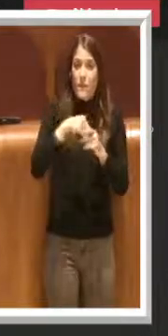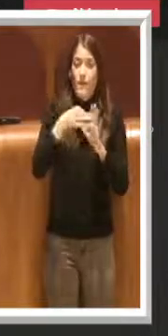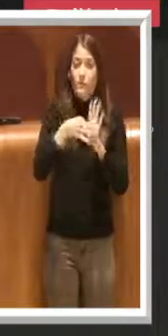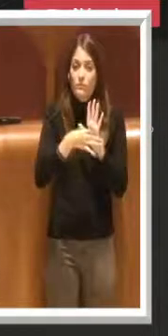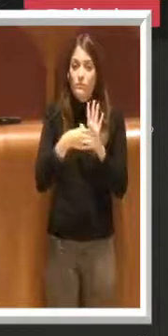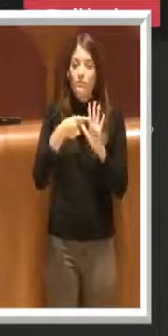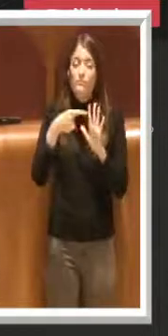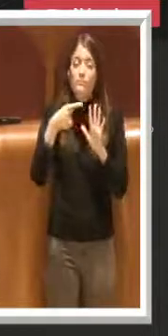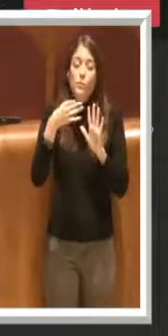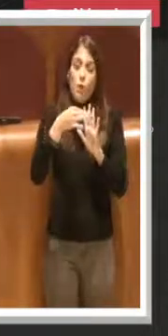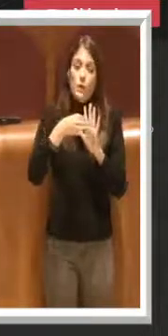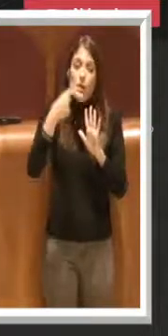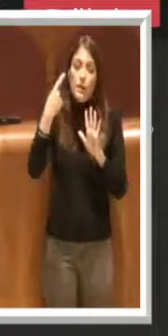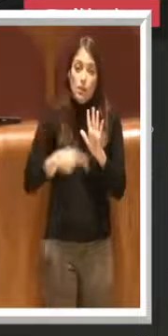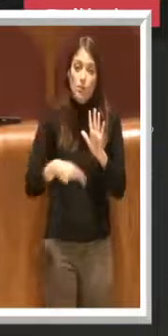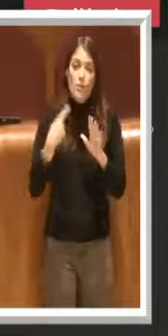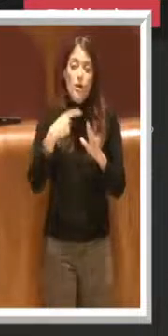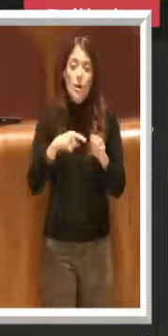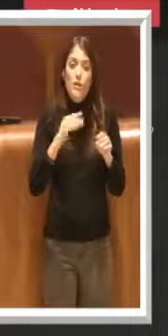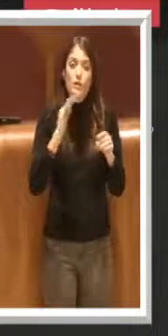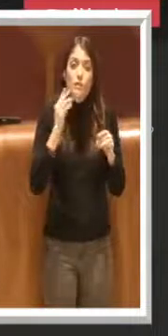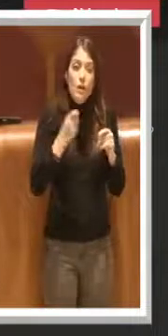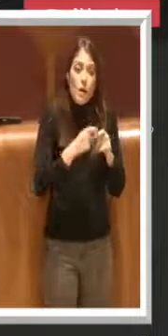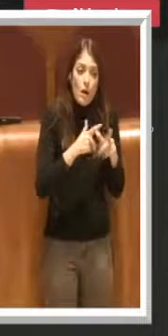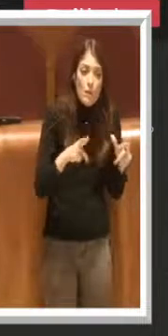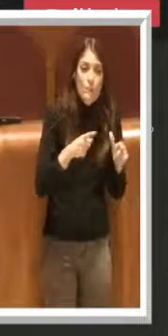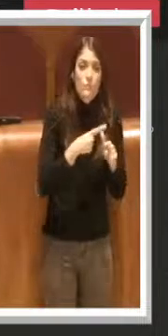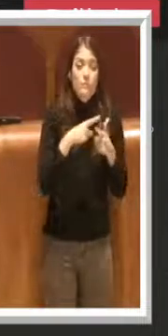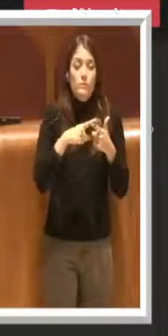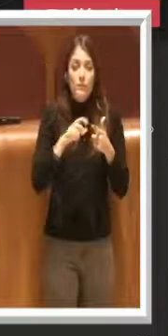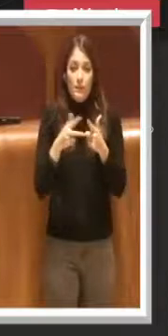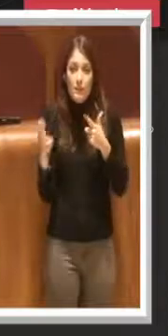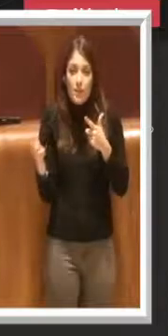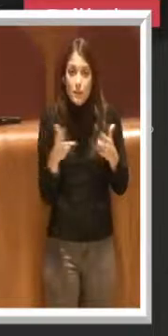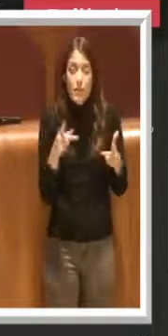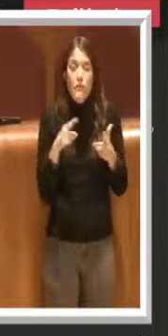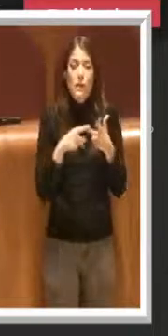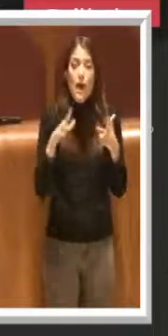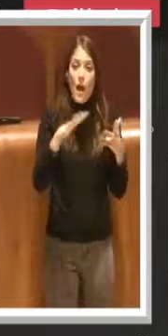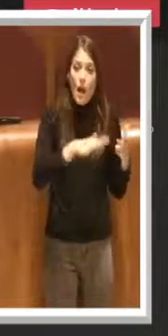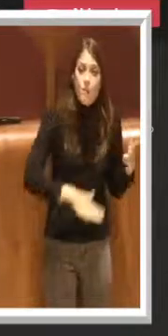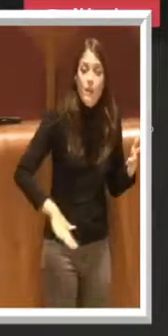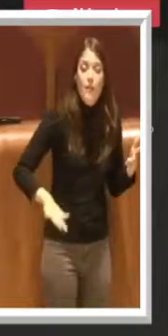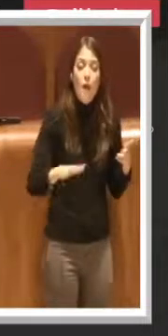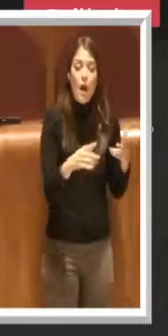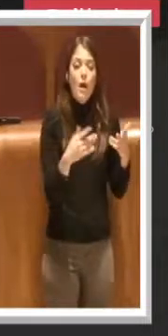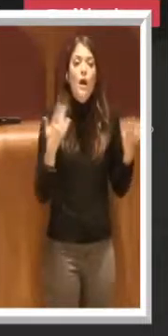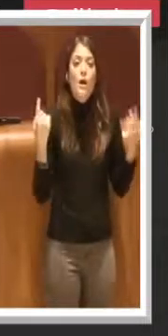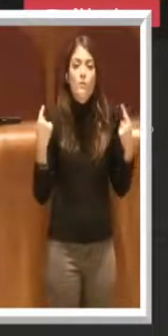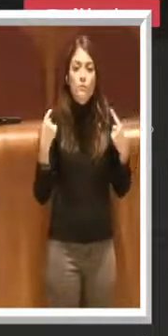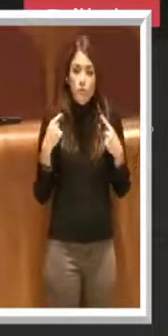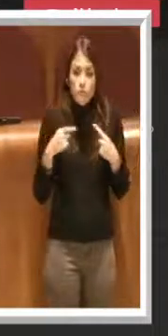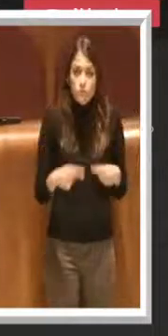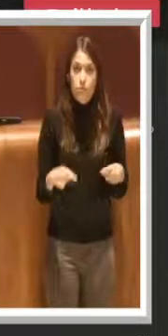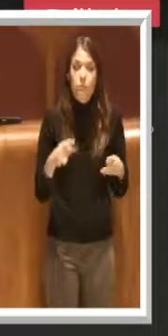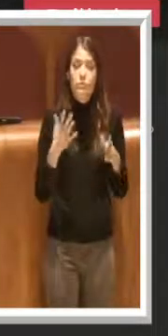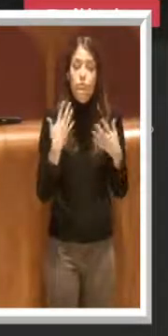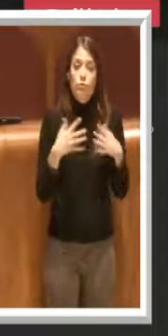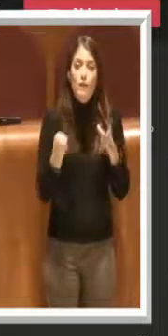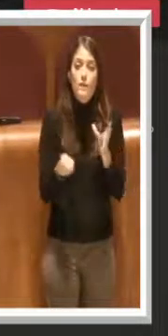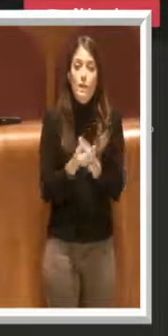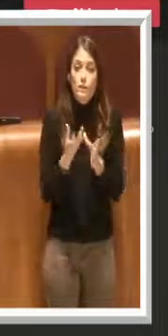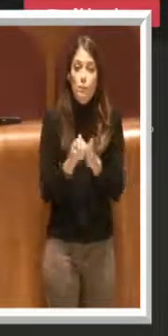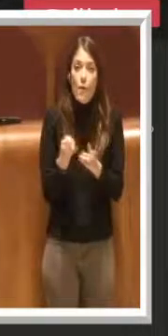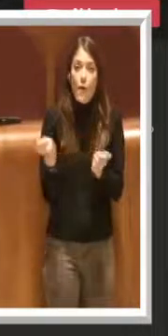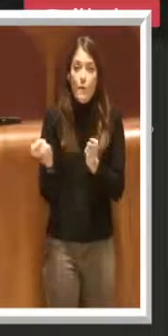sia dal punto di vista urbanistico che trasportistico che ambientale che già l'amministrazione sta sviluppando nell'area della